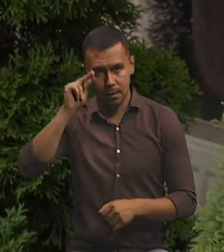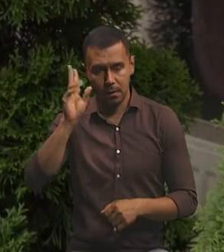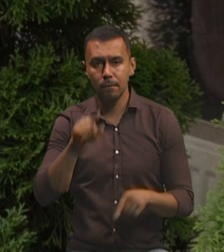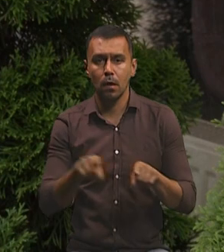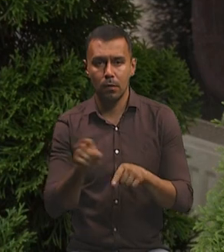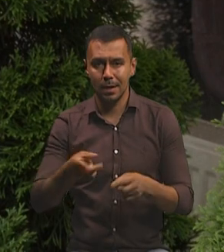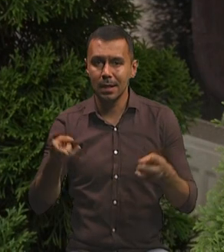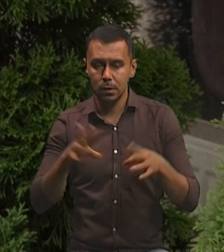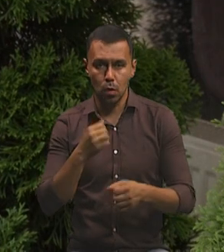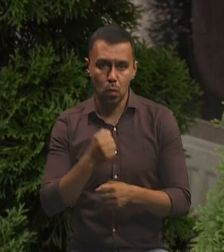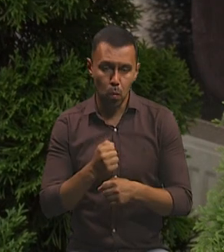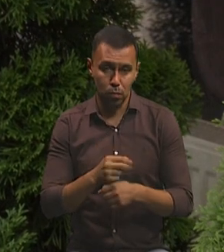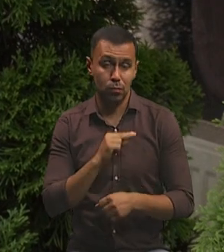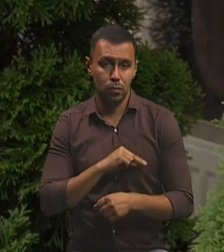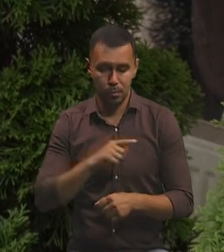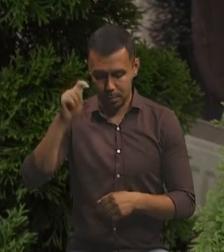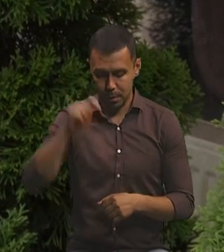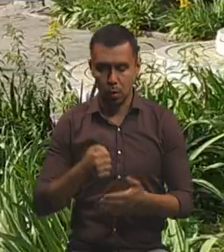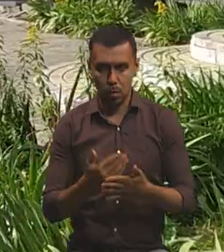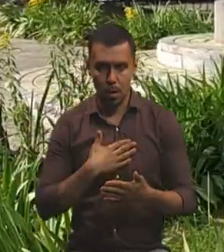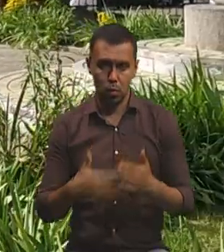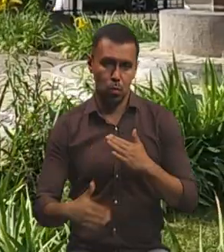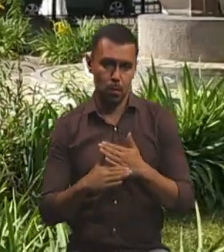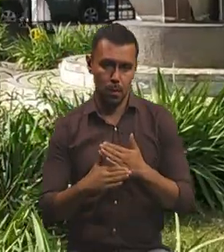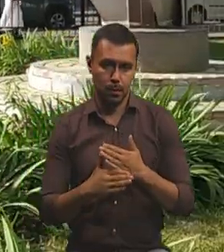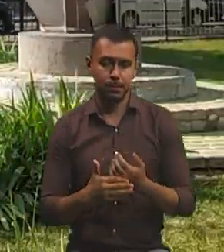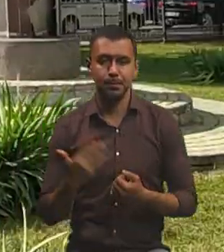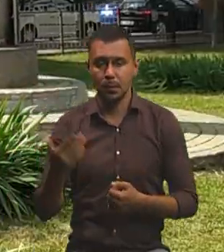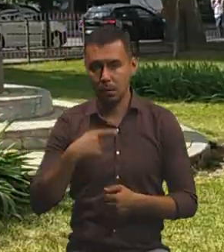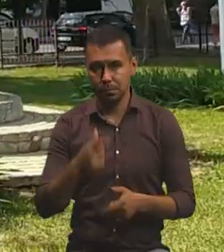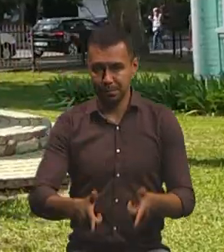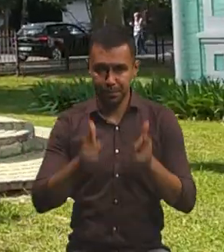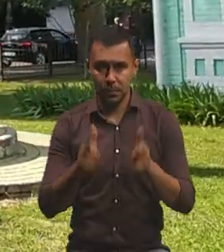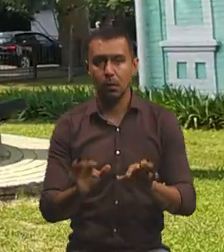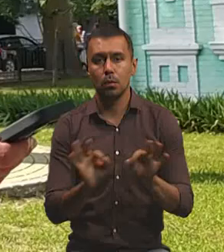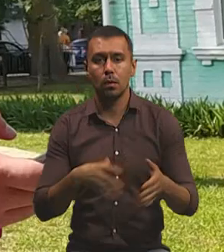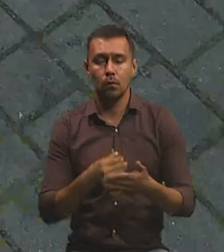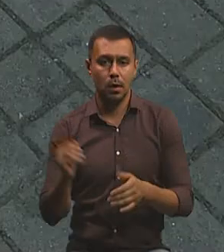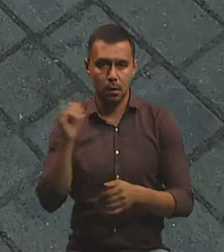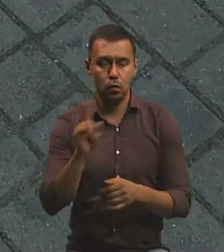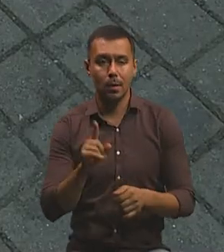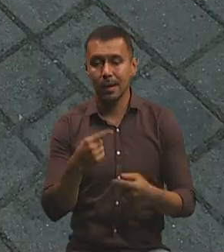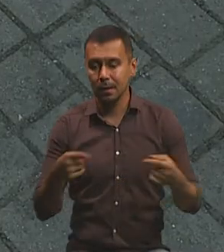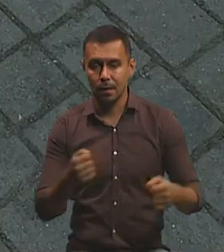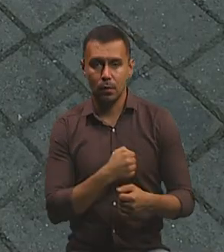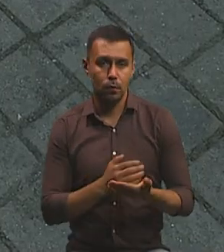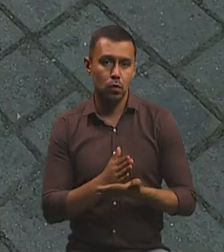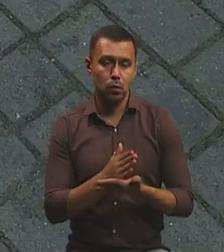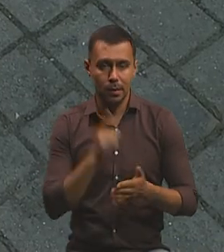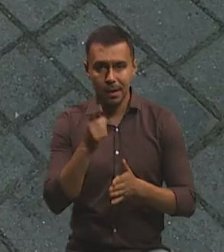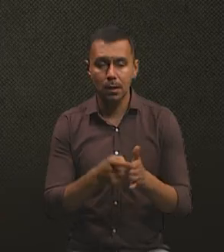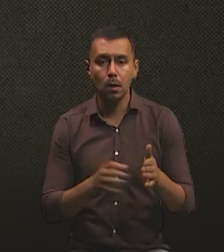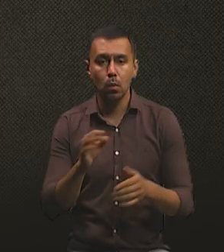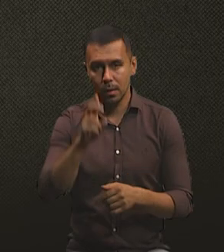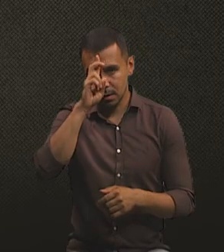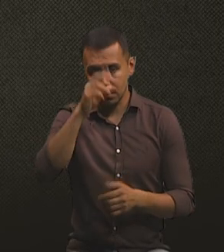вона залишила роботу, приїхала до мене і допомагала. Із його слів зголосився розповісти свою історію, щоб інші військовослужбовці дізналися